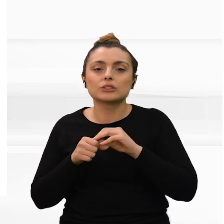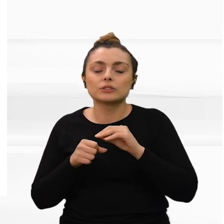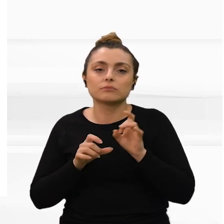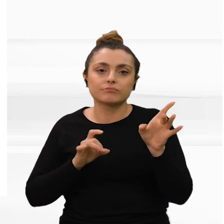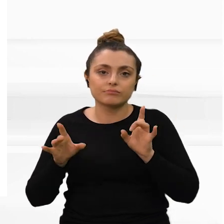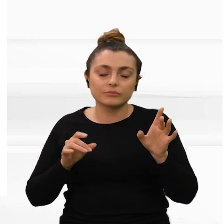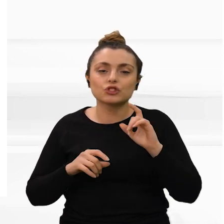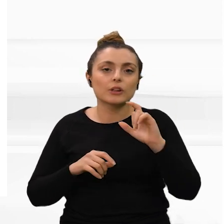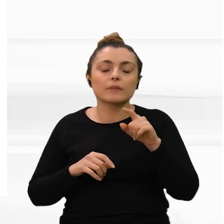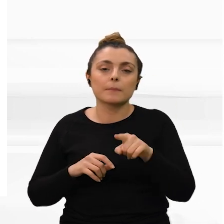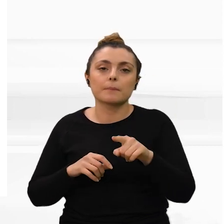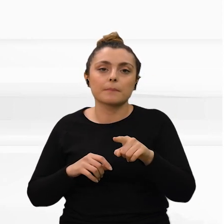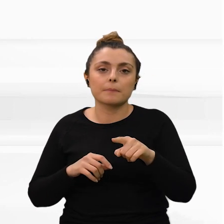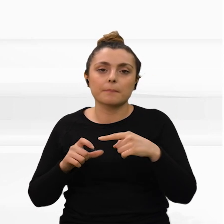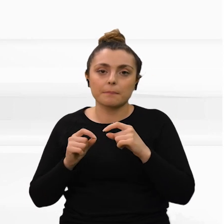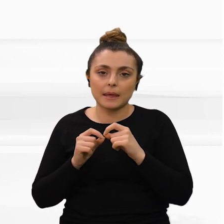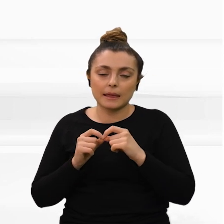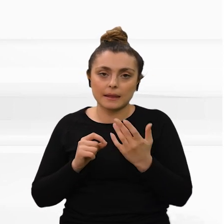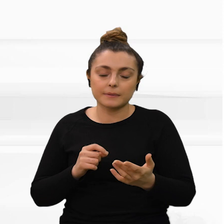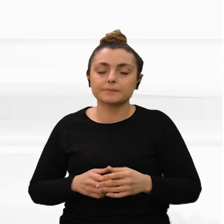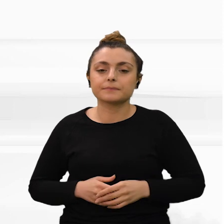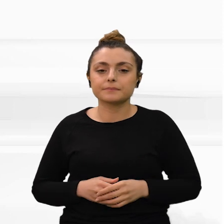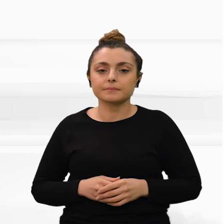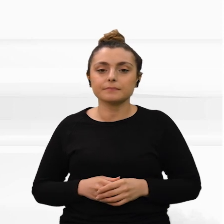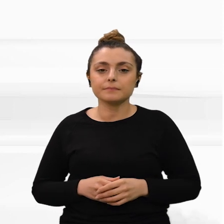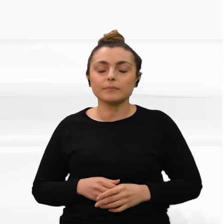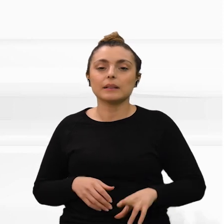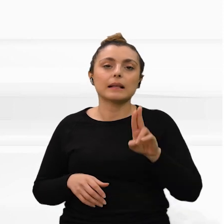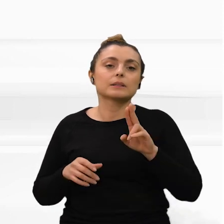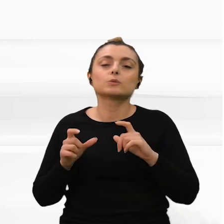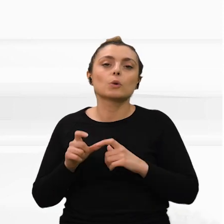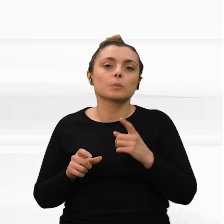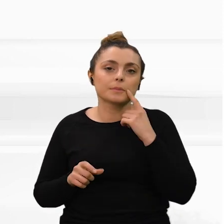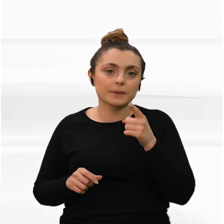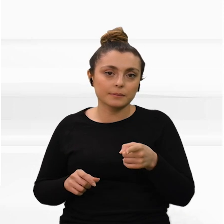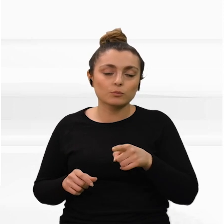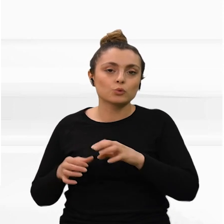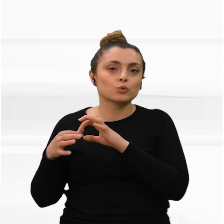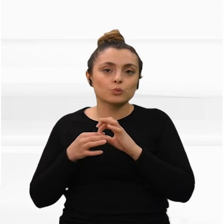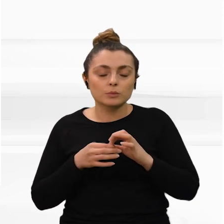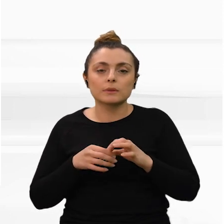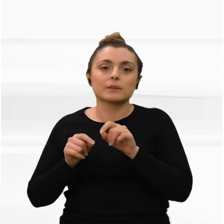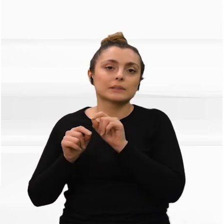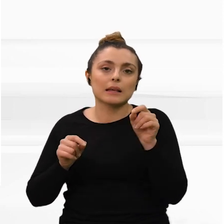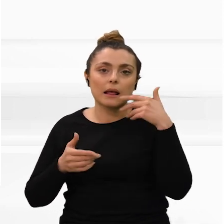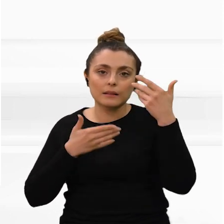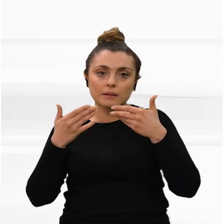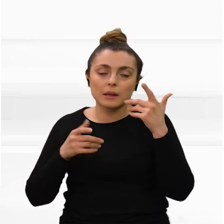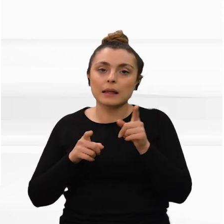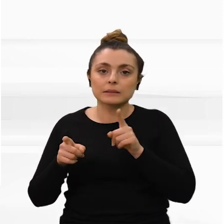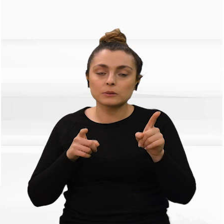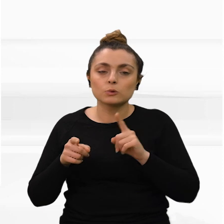seçeneğinde eledik cevap ve geçelim yedi soruya Bu parçadaki altı çizili